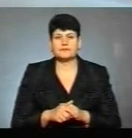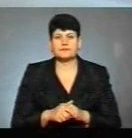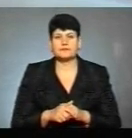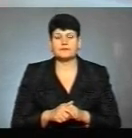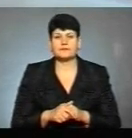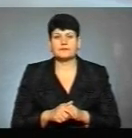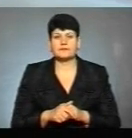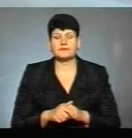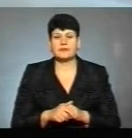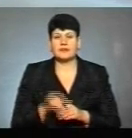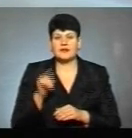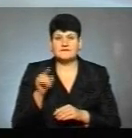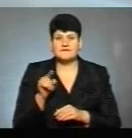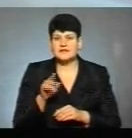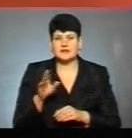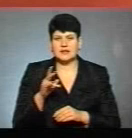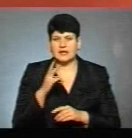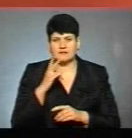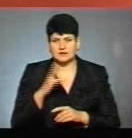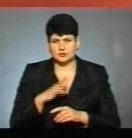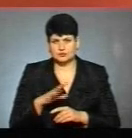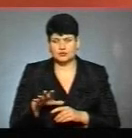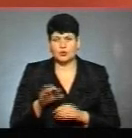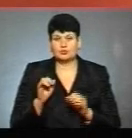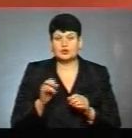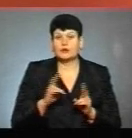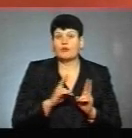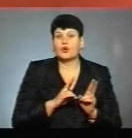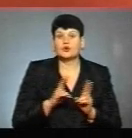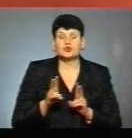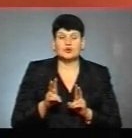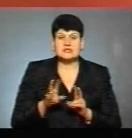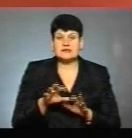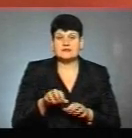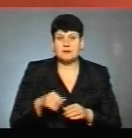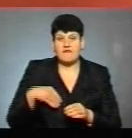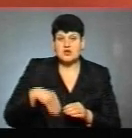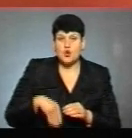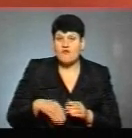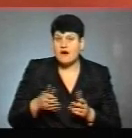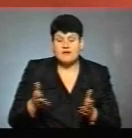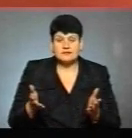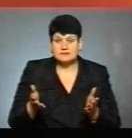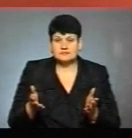хтось, він так не фігурував, не знаю, може хтось взяв та й сховав так.